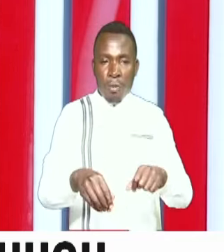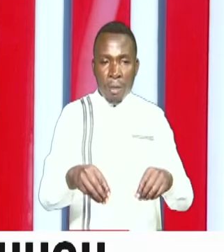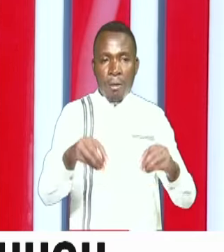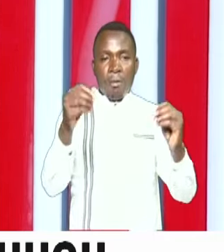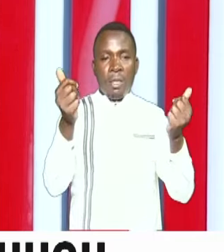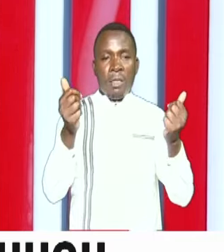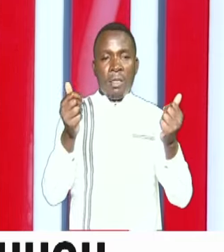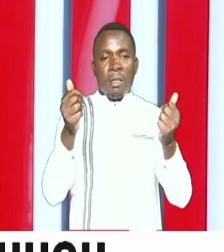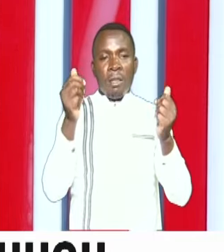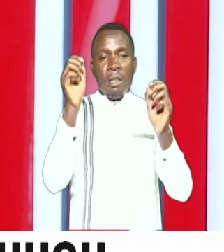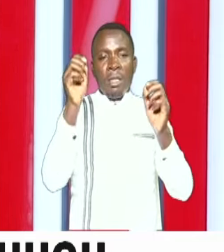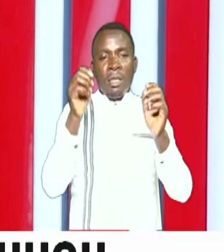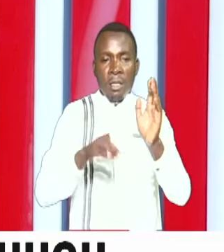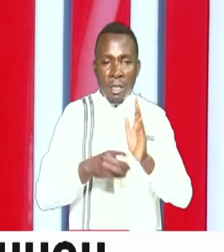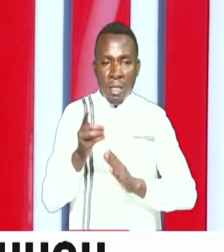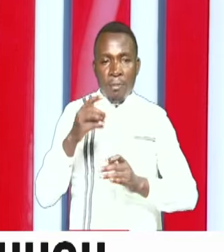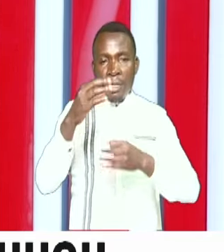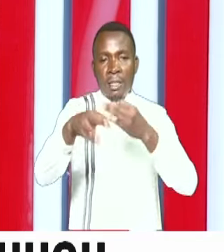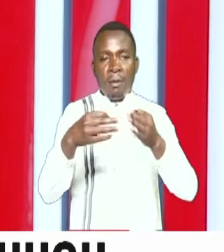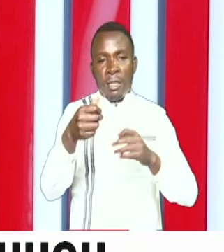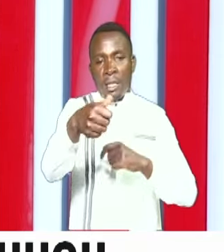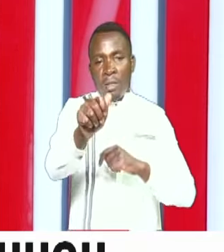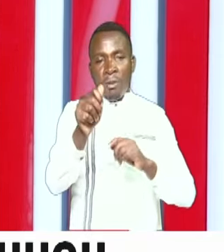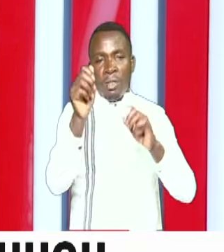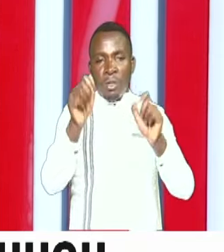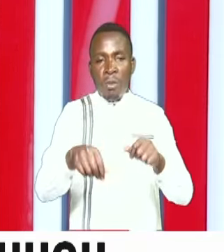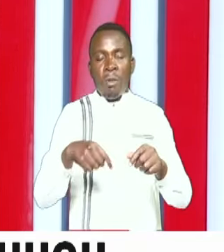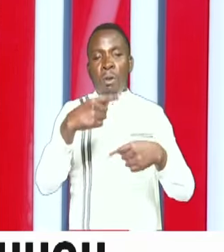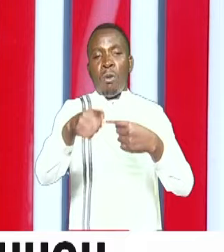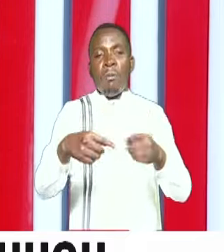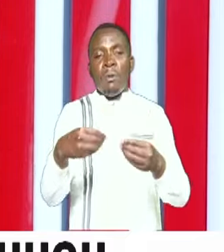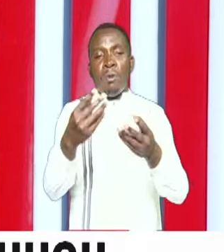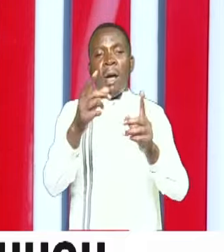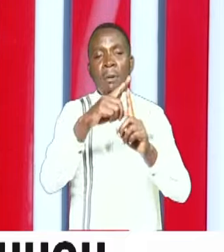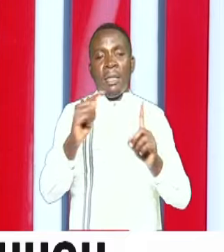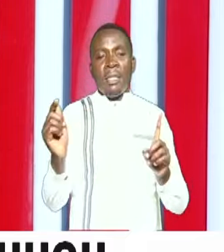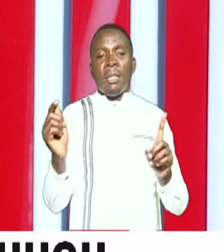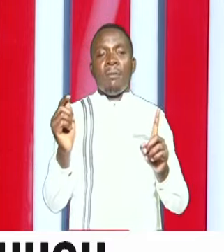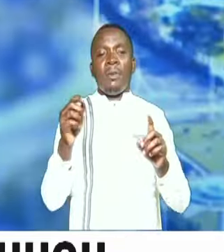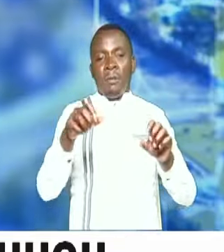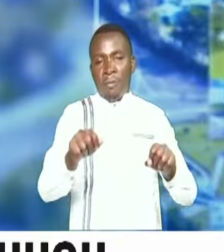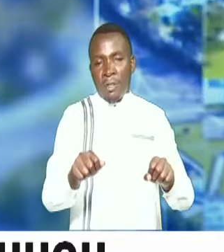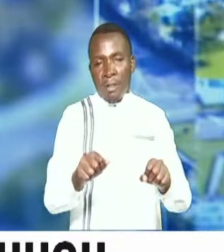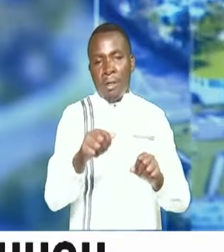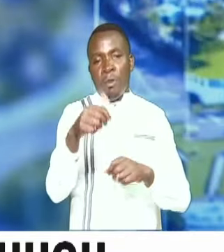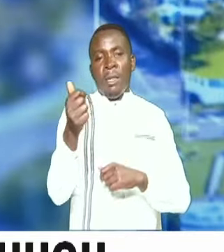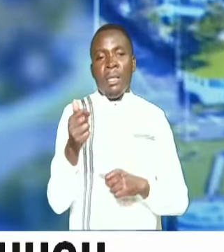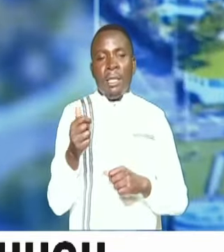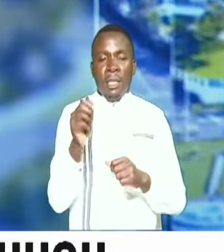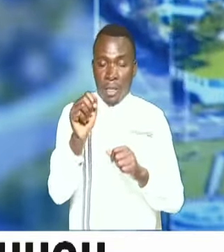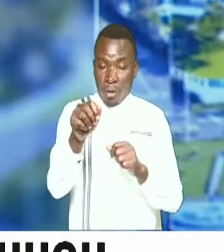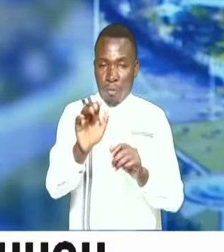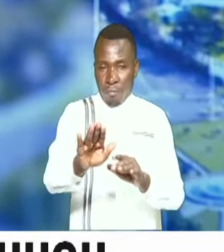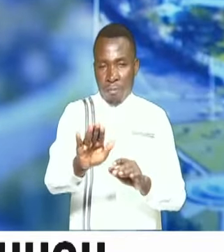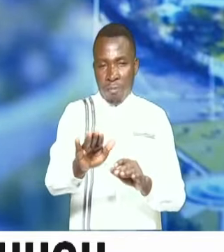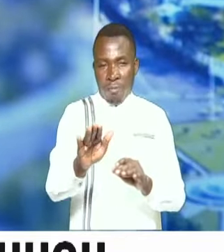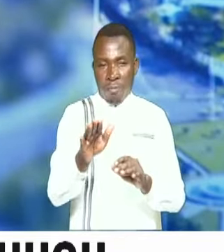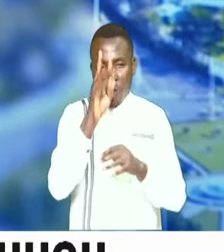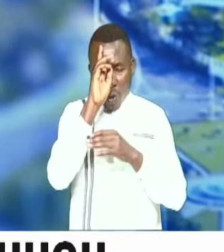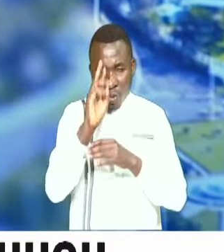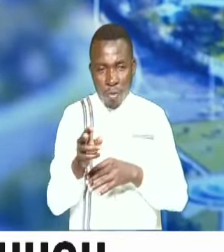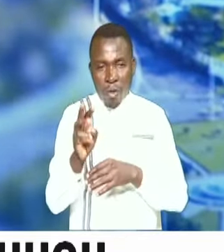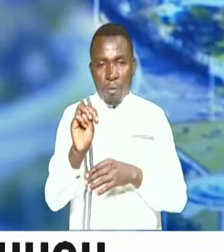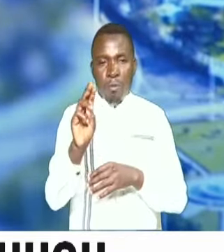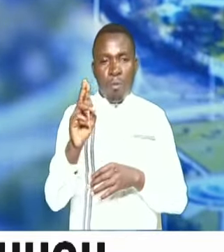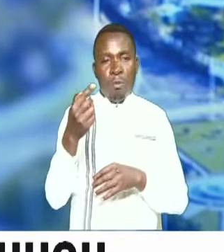zakemurwa kugira ngo iterambere ry'inganda koko naryo rikomeze guhabwa ijambo rifatika mu Rwanda murakoze ugifite ijambo bwana Mugabe ntarajya kuri